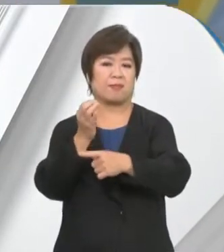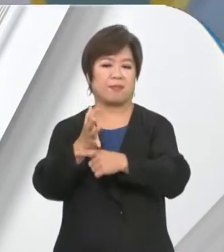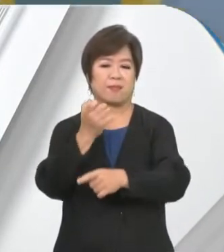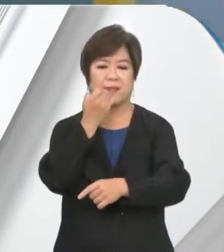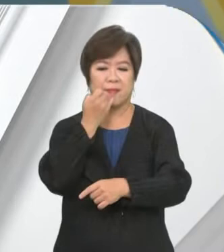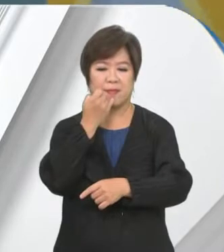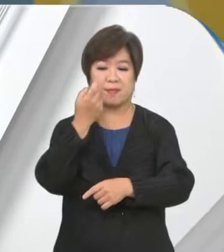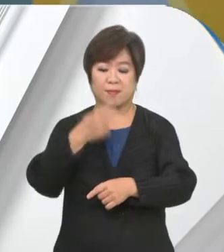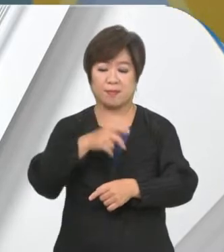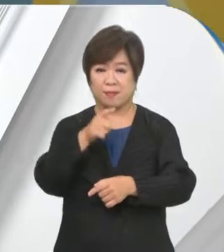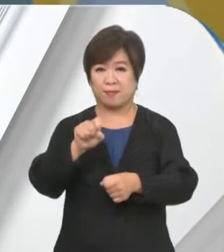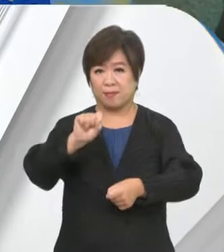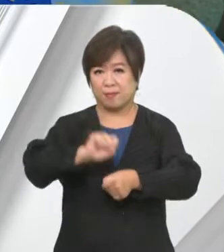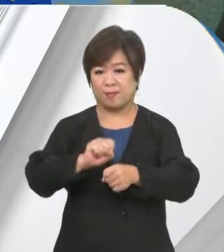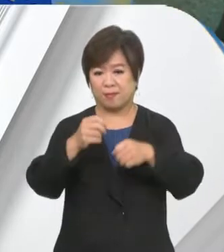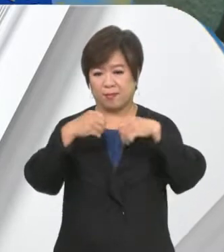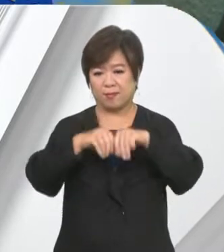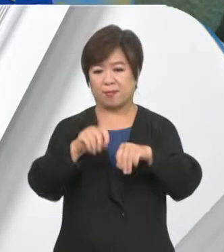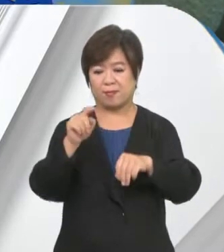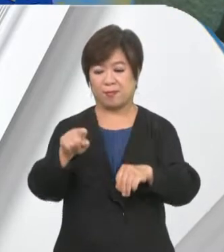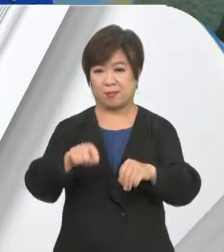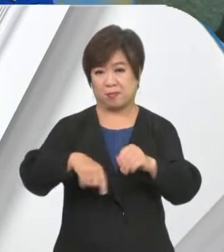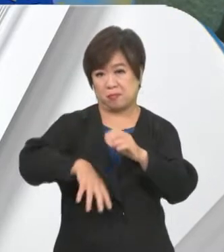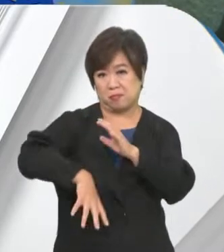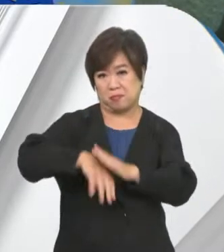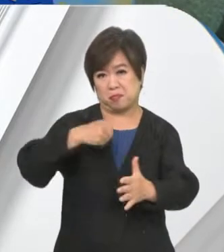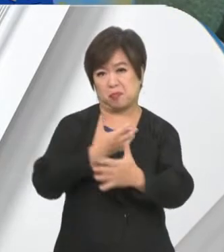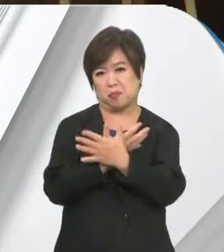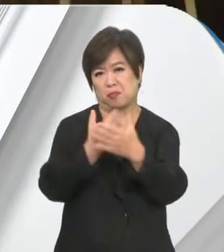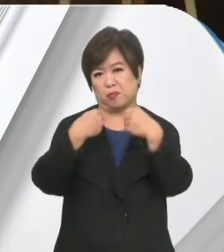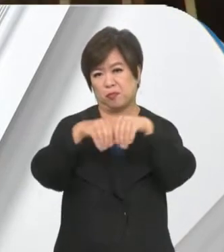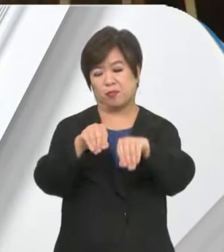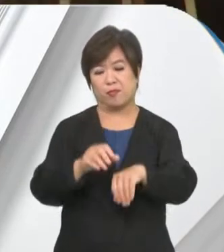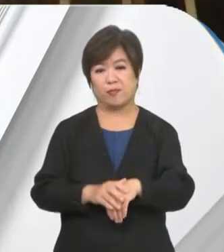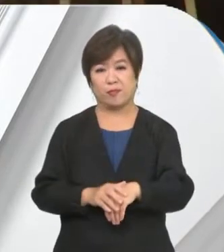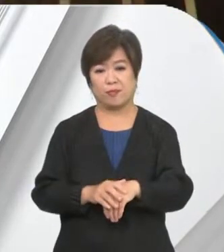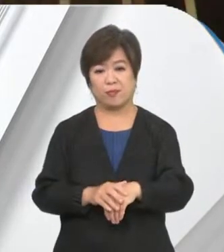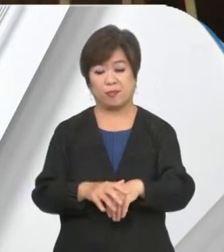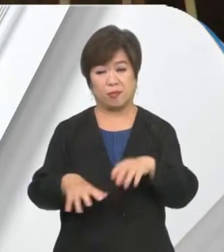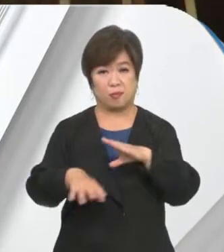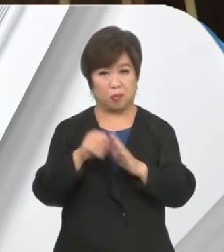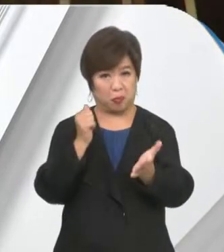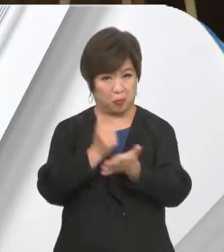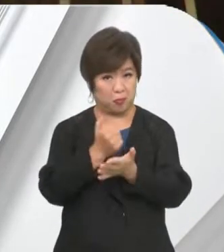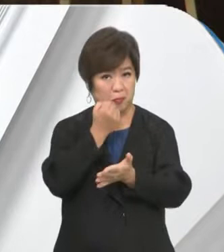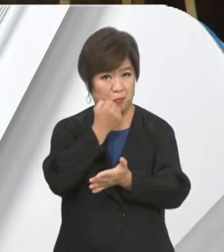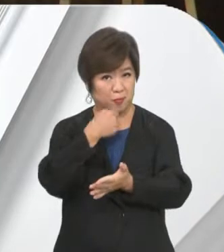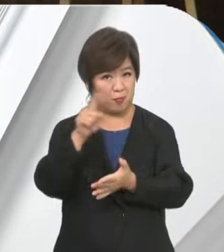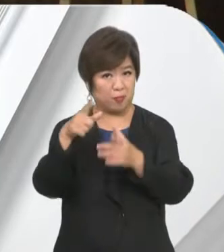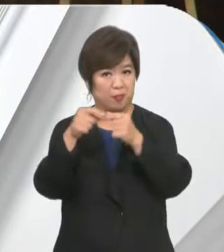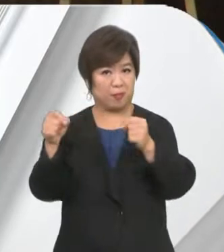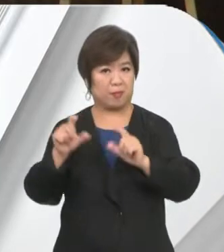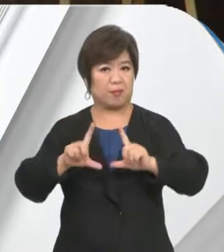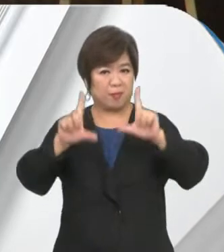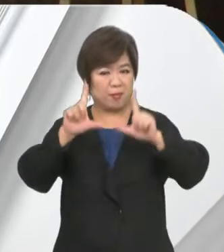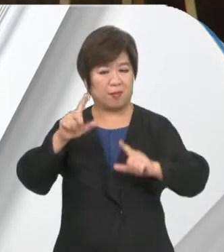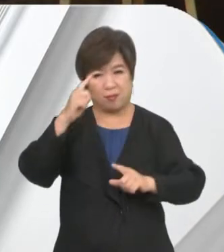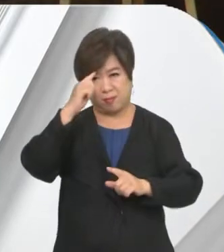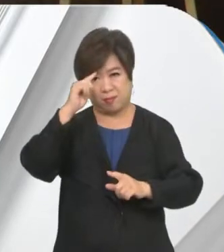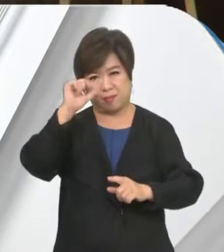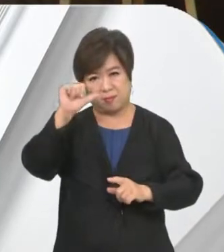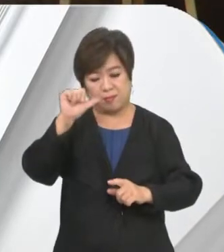者在加码送旅客一百出奖机会。 我们奖项呢，包括日本东京5天4夜